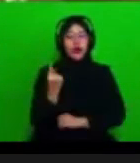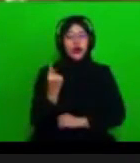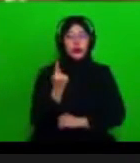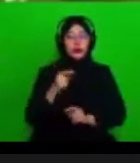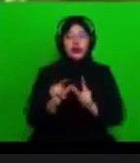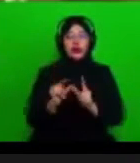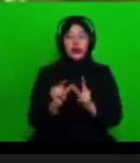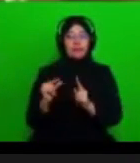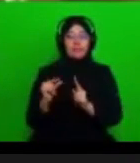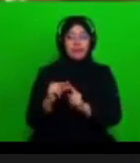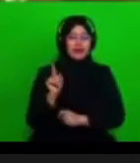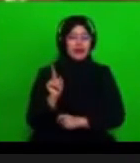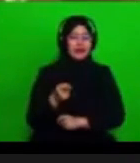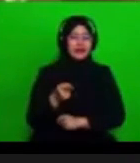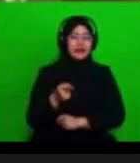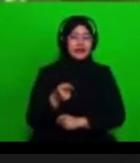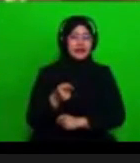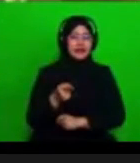Dharma Wanita